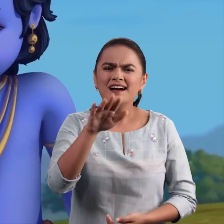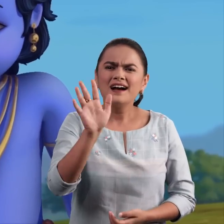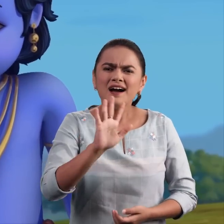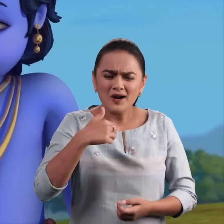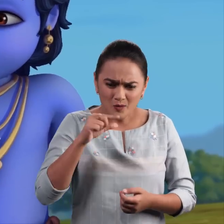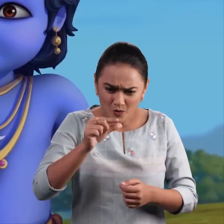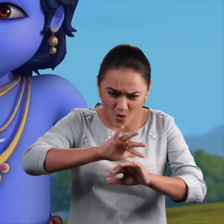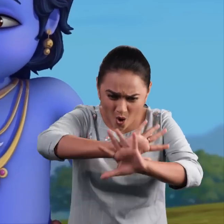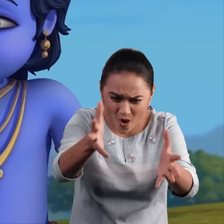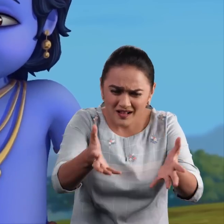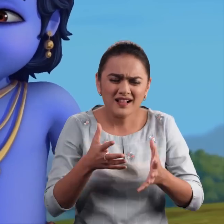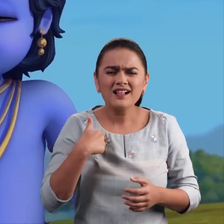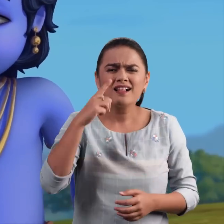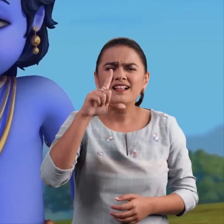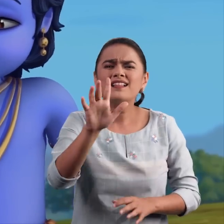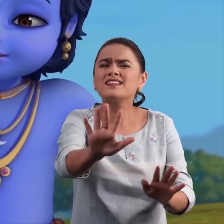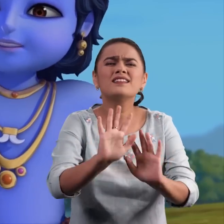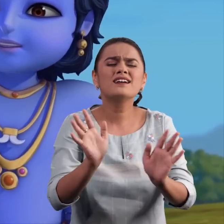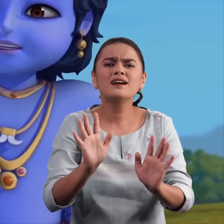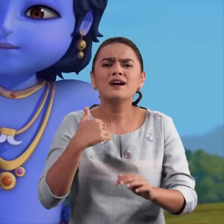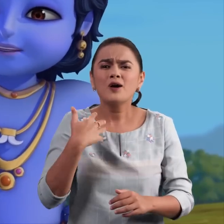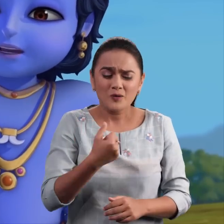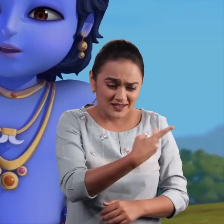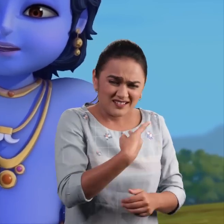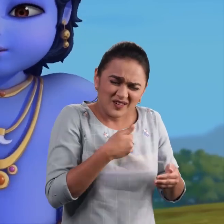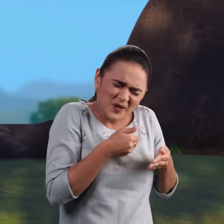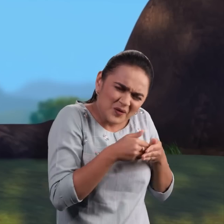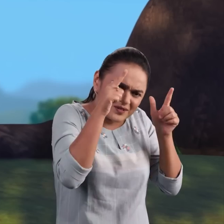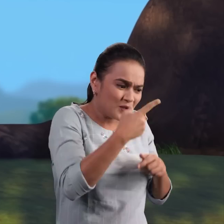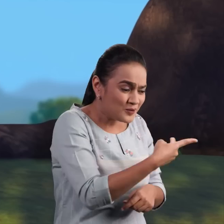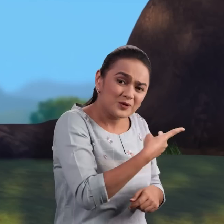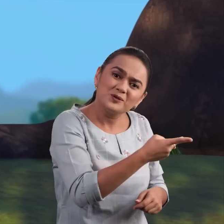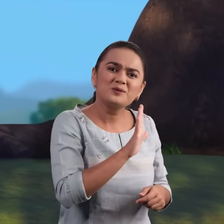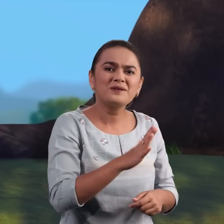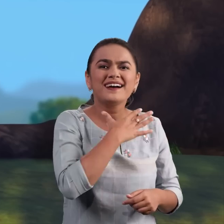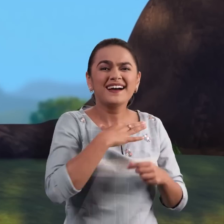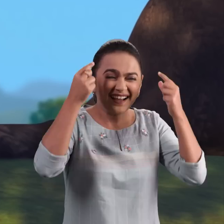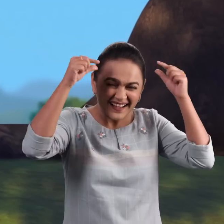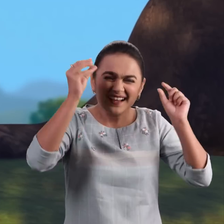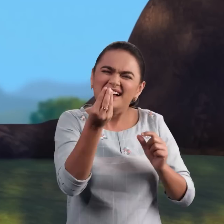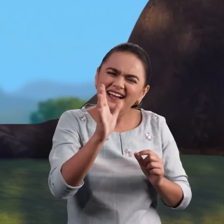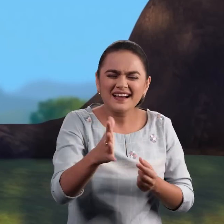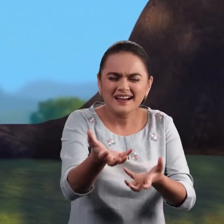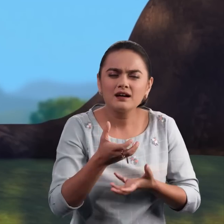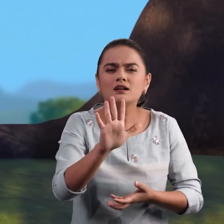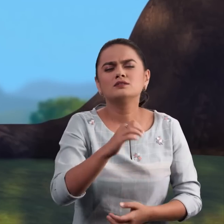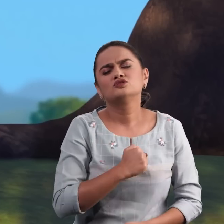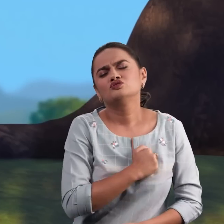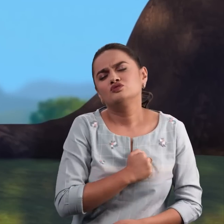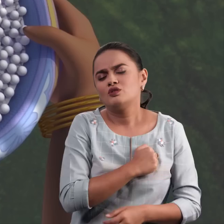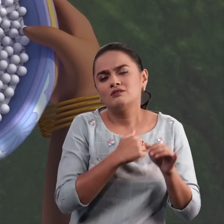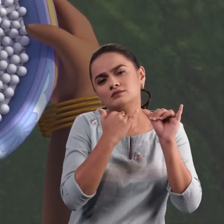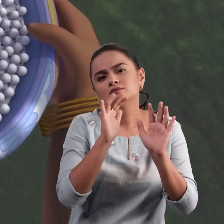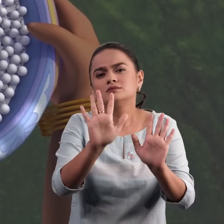मुझे तुम्हारे सारे मोती नहीं चाहिए ललिता, बस मेरी 2 सबसे प्रिय गायों के सींगों को सजाने के लिए थोड़े से। माफ कर दो